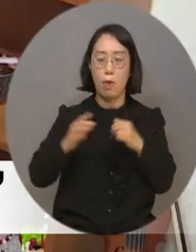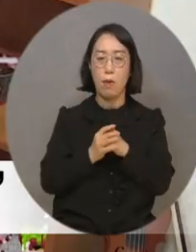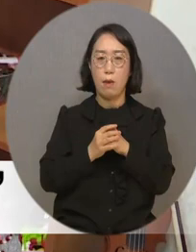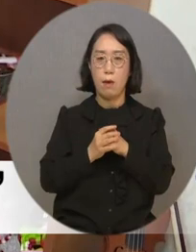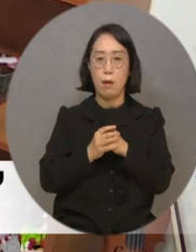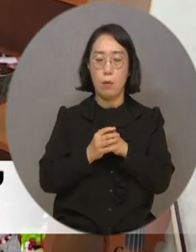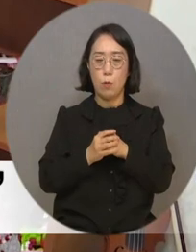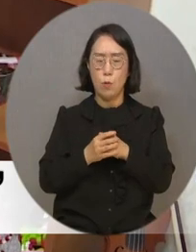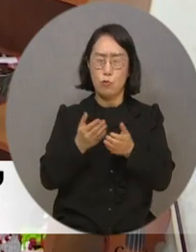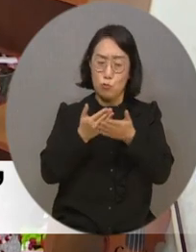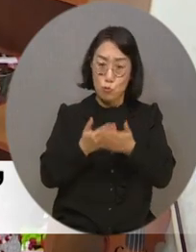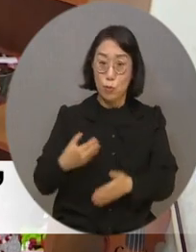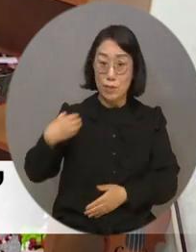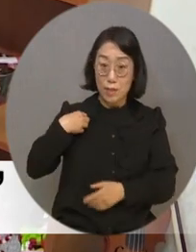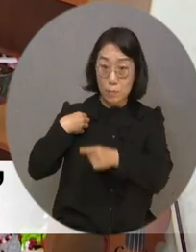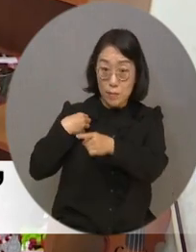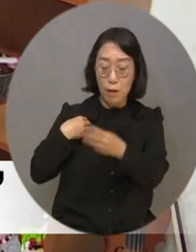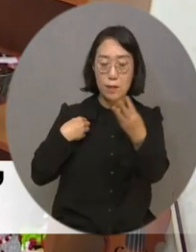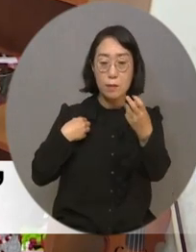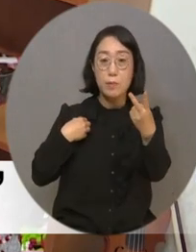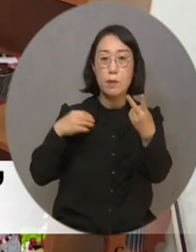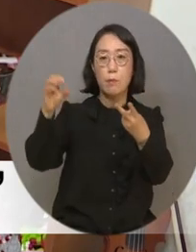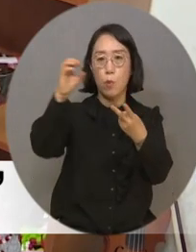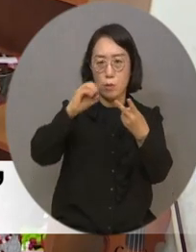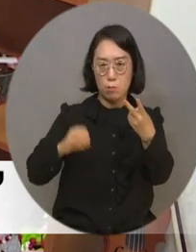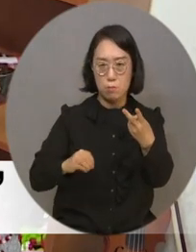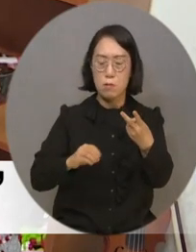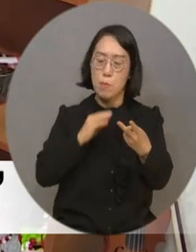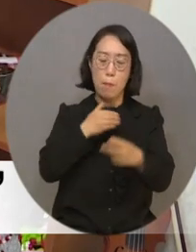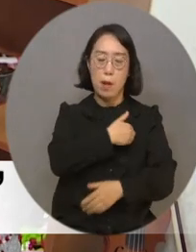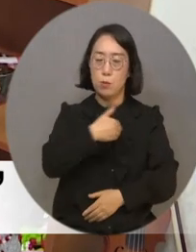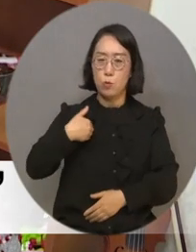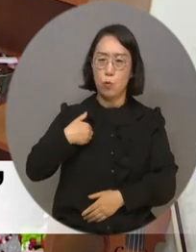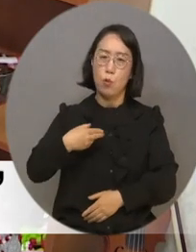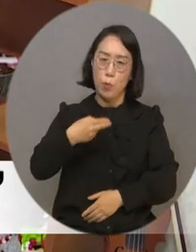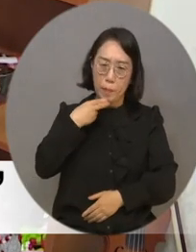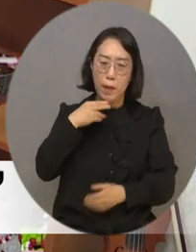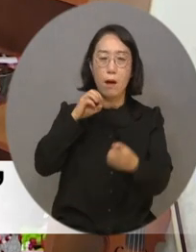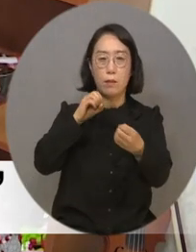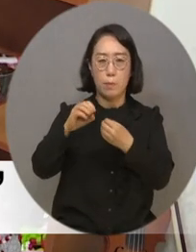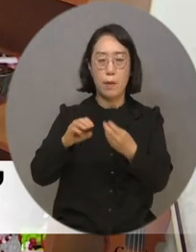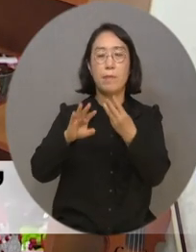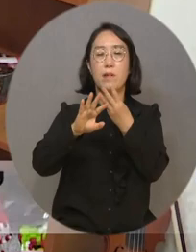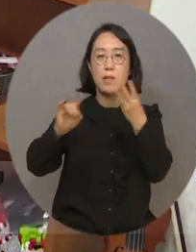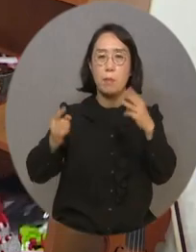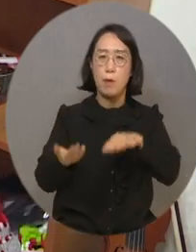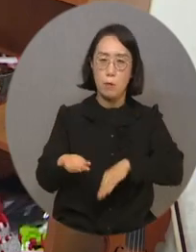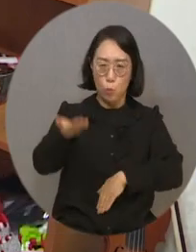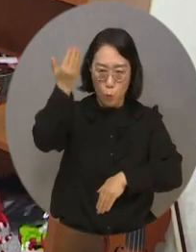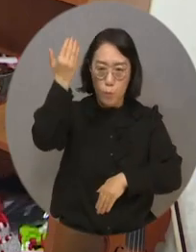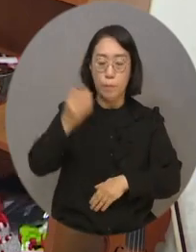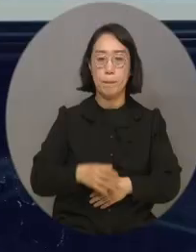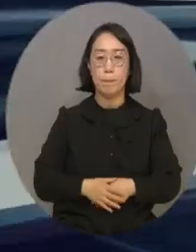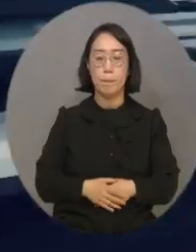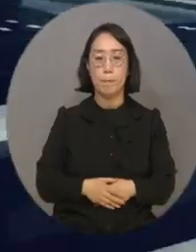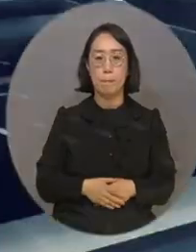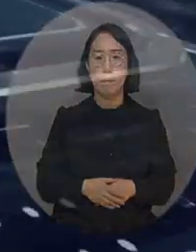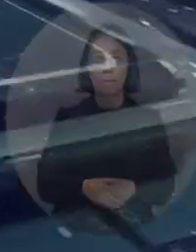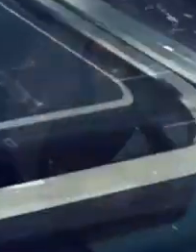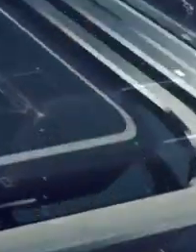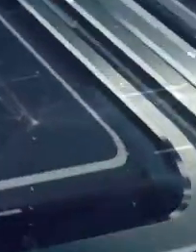주 돌봄자만 따지면 32%가 같은 응답을 해 일반 청년보다 3배 이상 높았습니다.